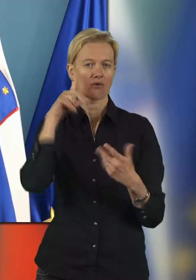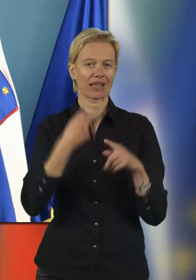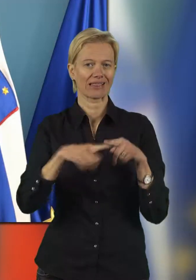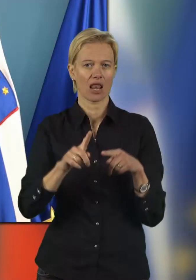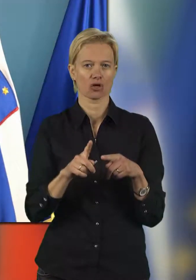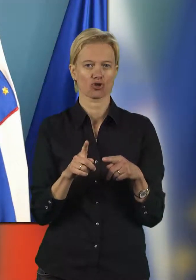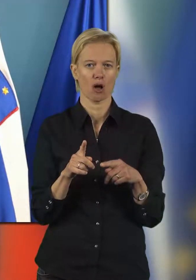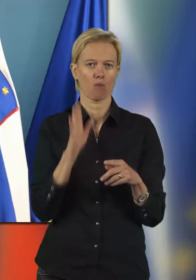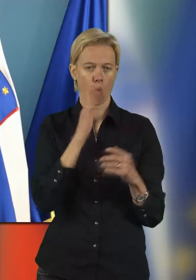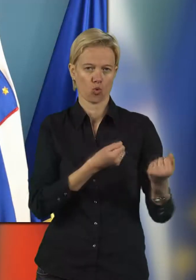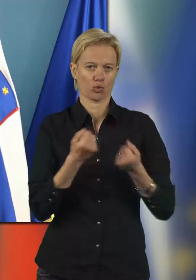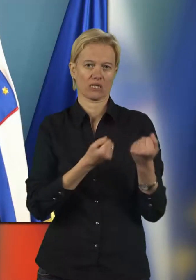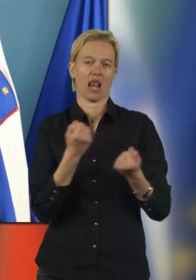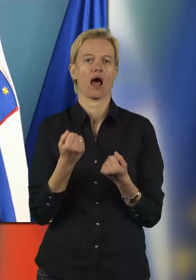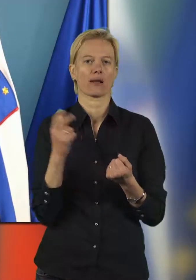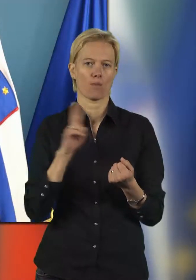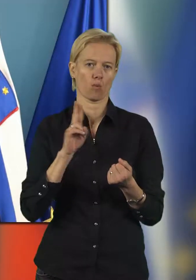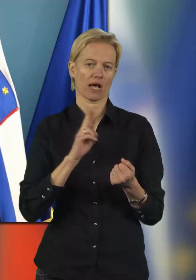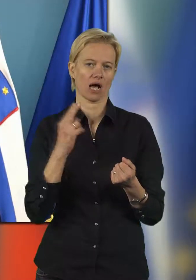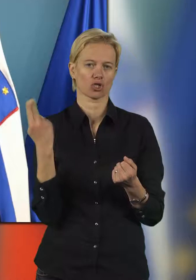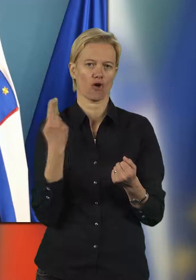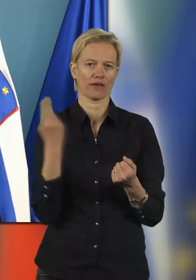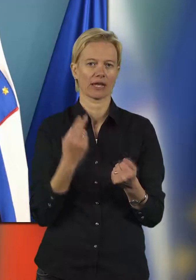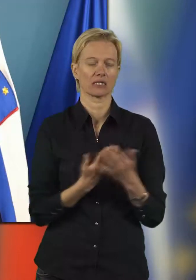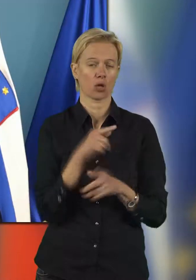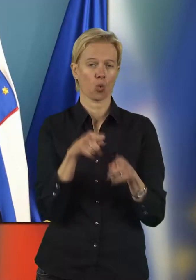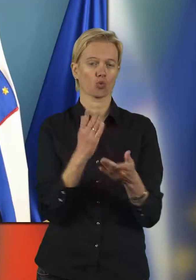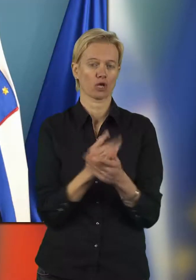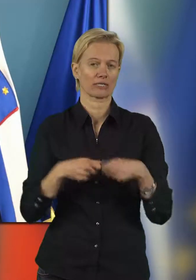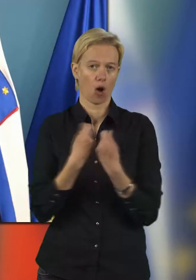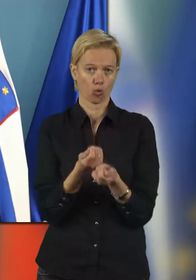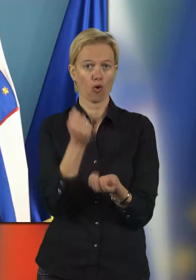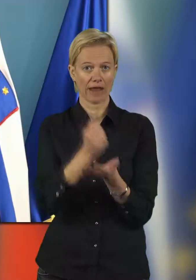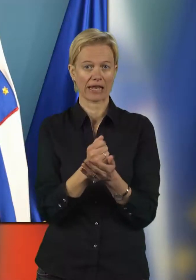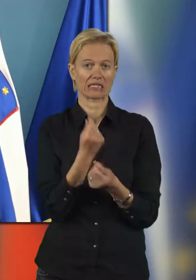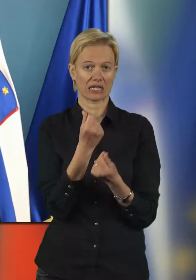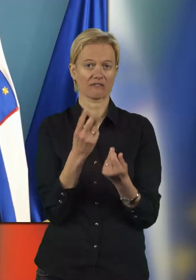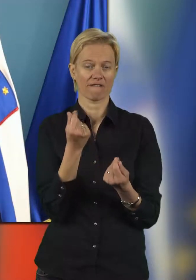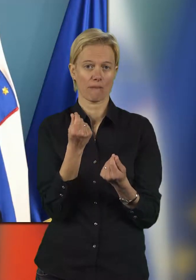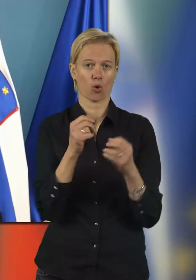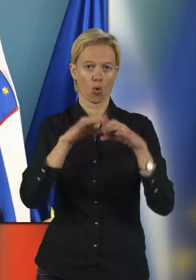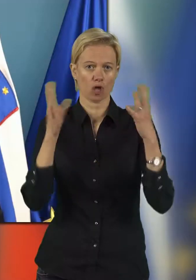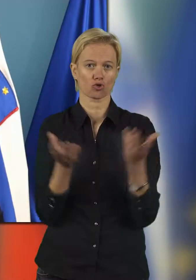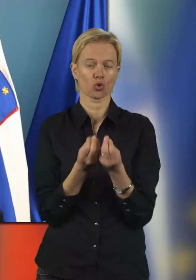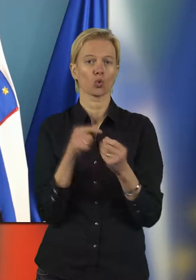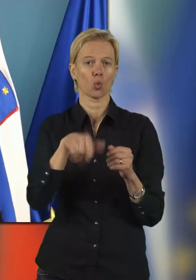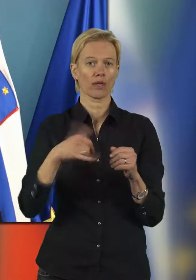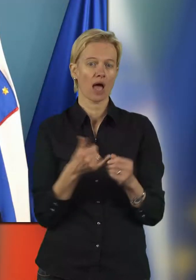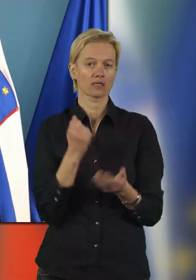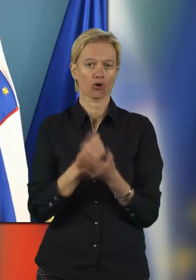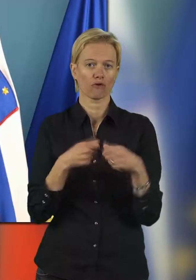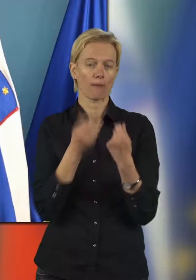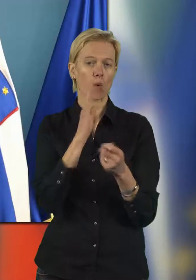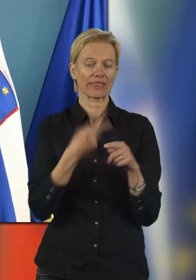glavni delež seveda bo nosila Republika Slovenija, zato so že zagotovljena sredstva v proračunu in tukaj je predvideno potem, da